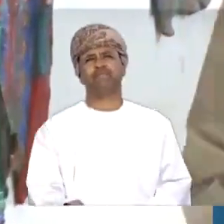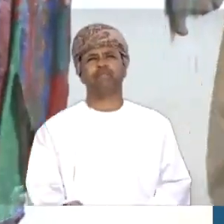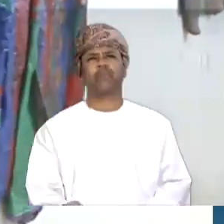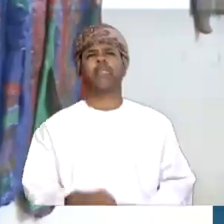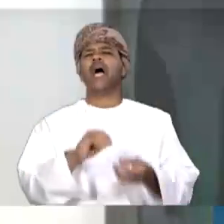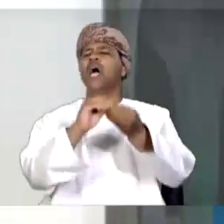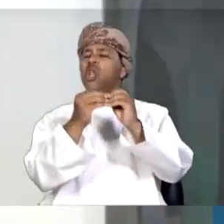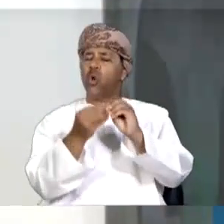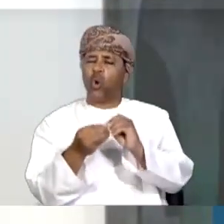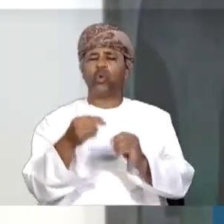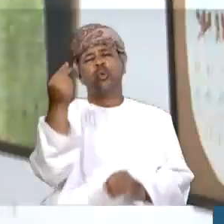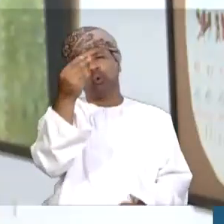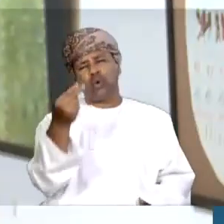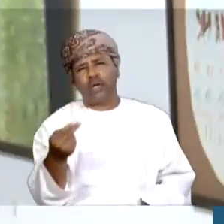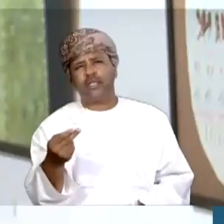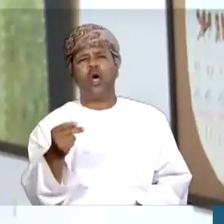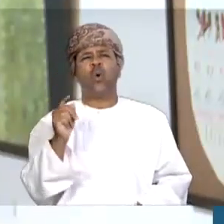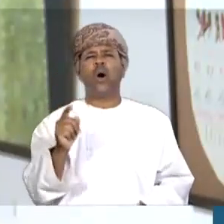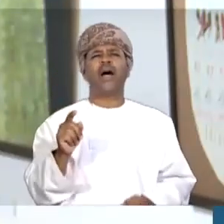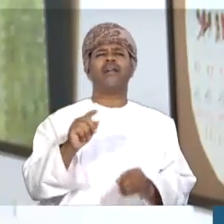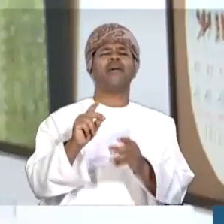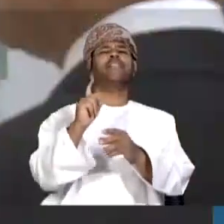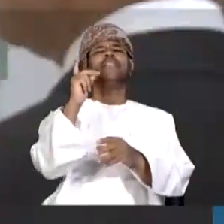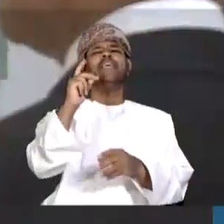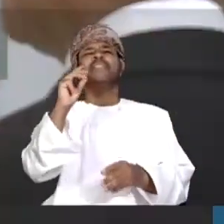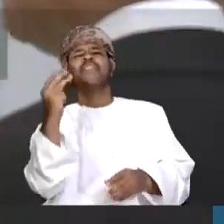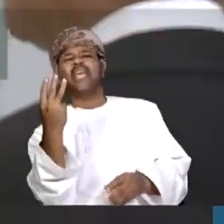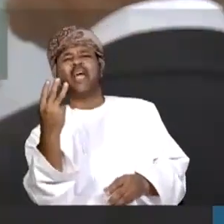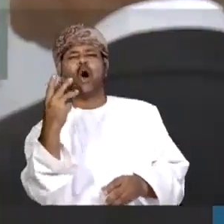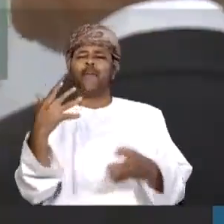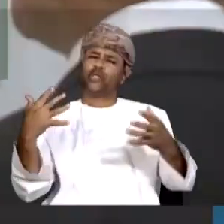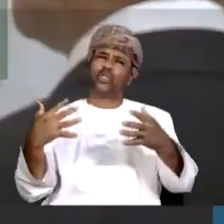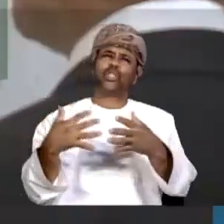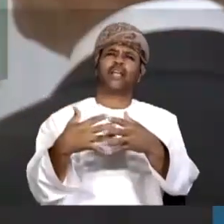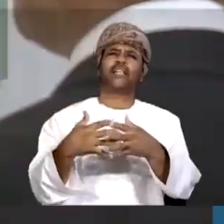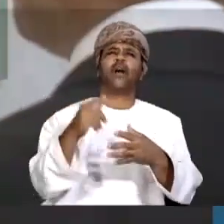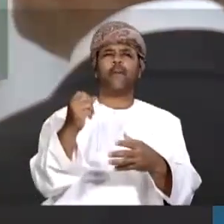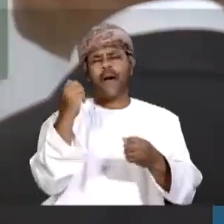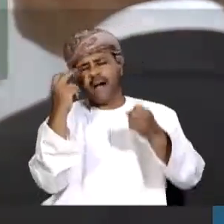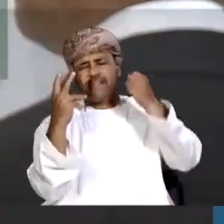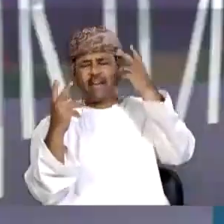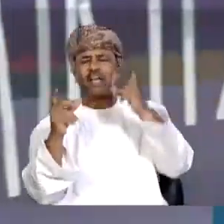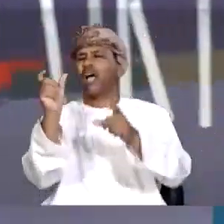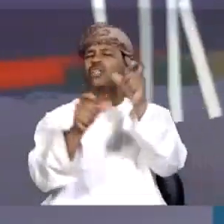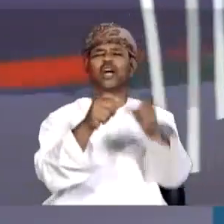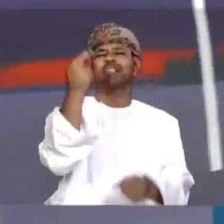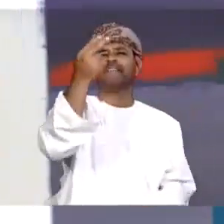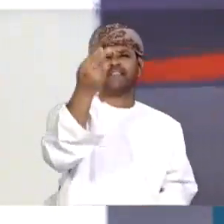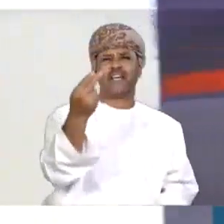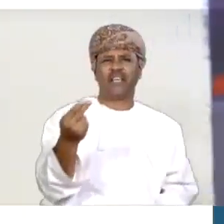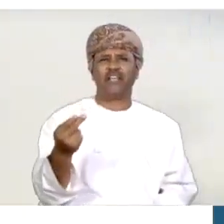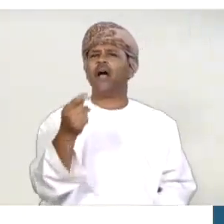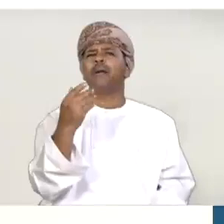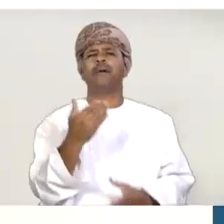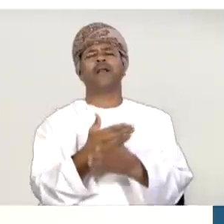اللون والحرف والتشكيل الثلاثي الأبعاد عناصر اشتركت فيها أفكار هؤلاء الفنانين من